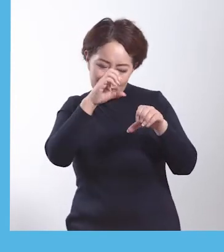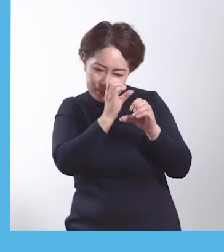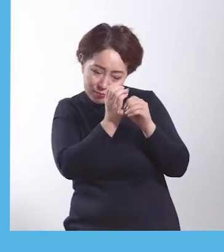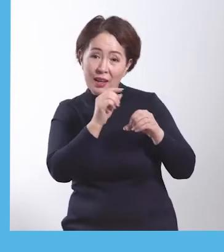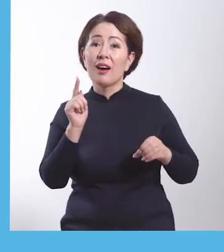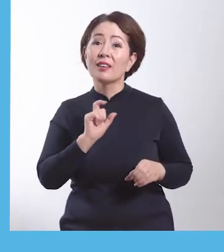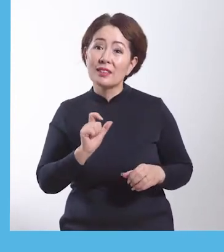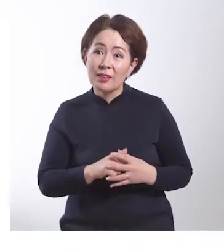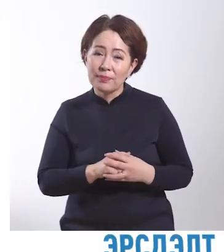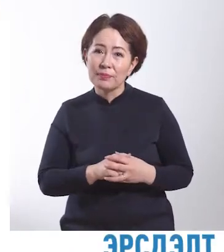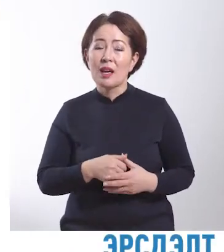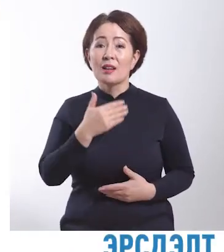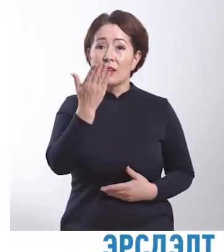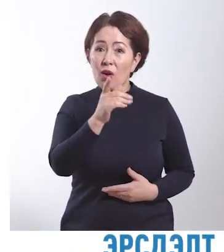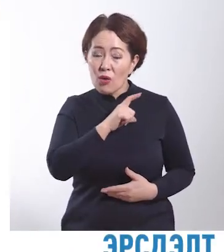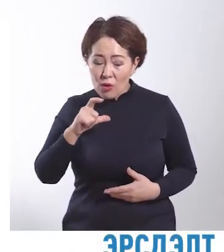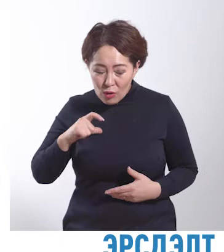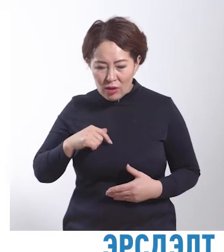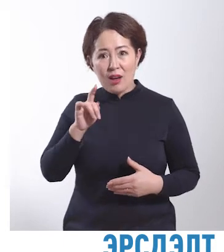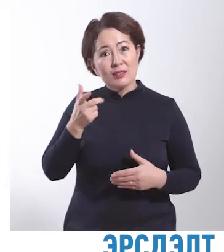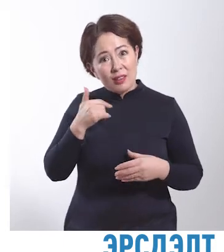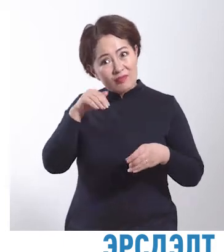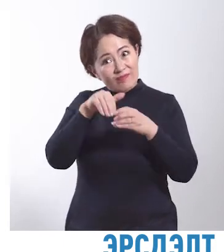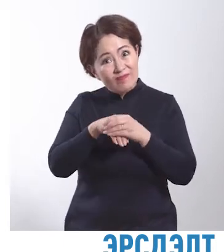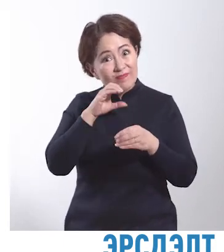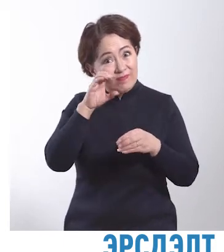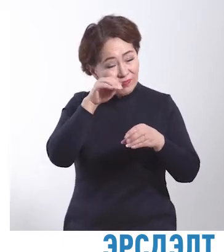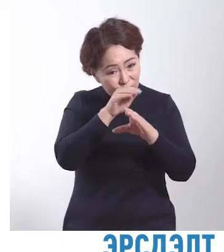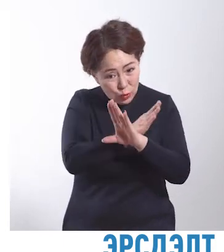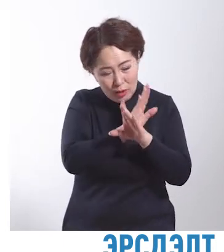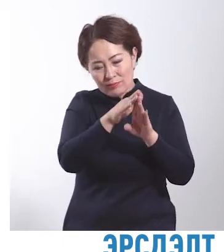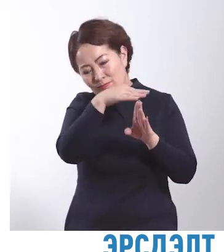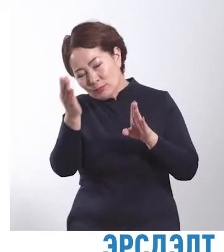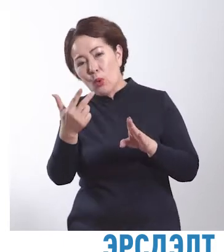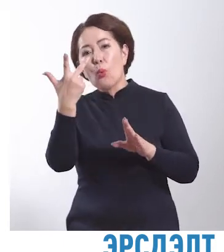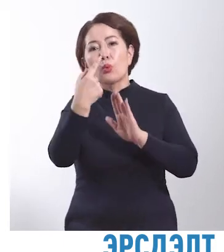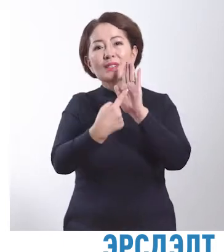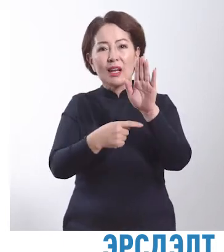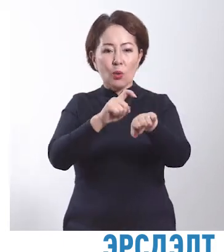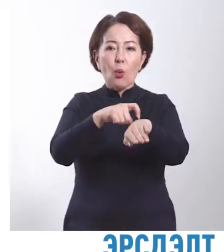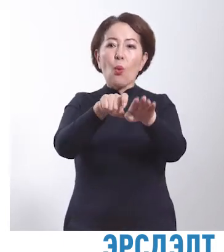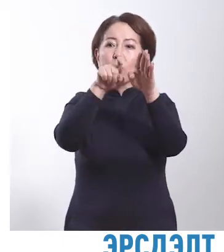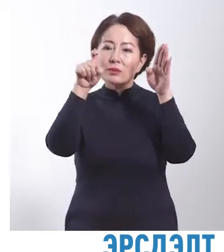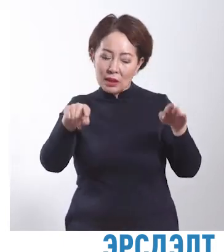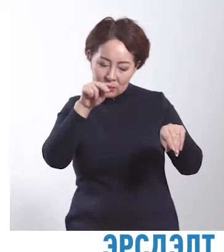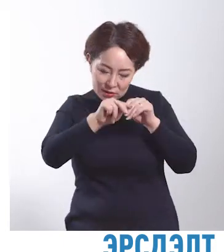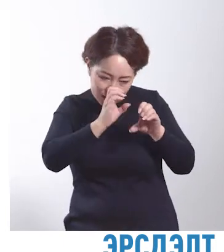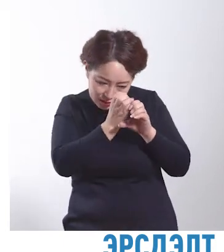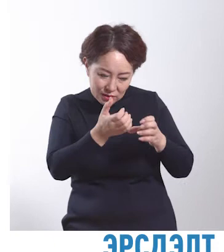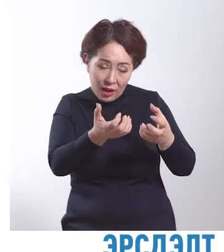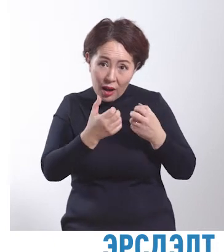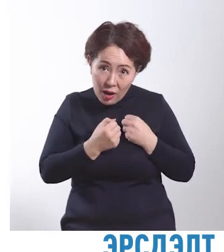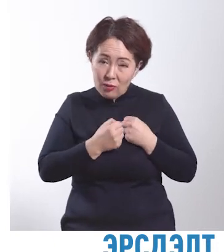шинжлэх вэ? Хэрв та эрсдэл талхам хийснээс хойш 3 сарын доторх хугацаанд энэ шинжилгээг хийж хариу